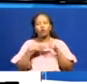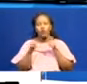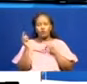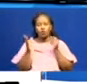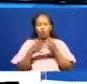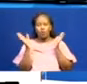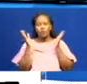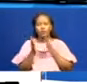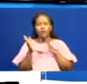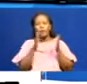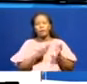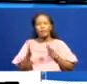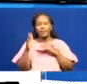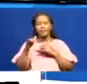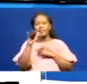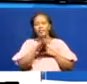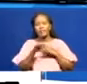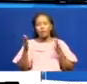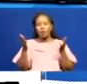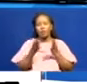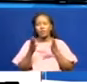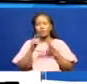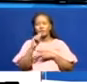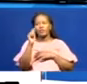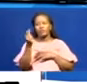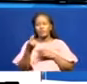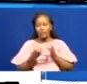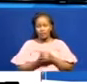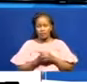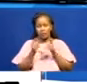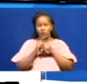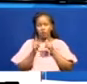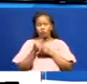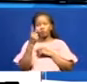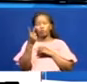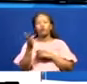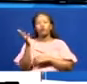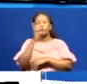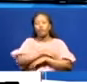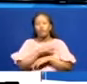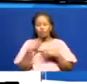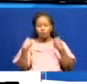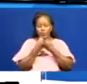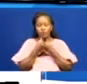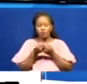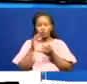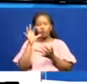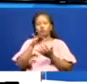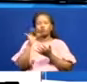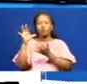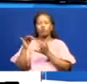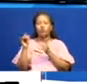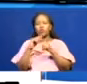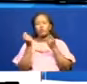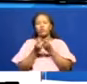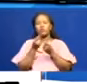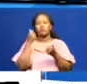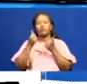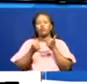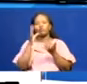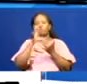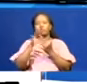katika chuo kikuu cha kiufundi cha Kenya. Michuano hiyo ya siku mbili ilitumiwa kuchagua timu itakayoshiriki michuano ya karate baina ya